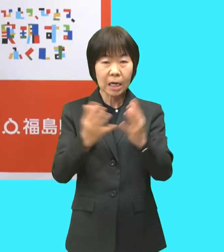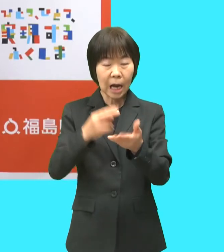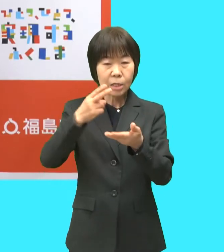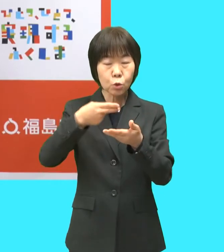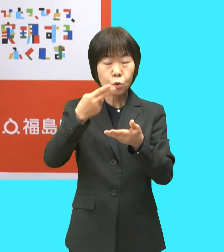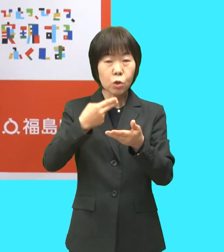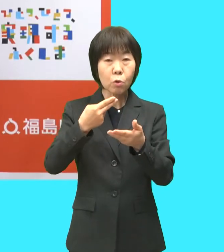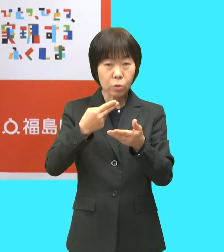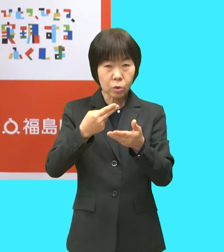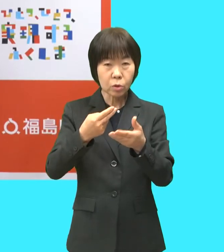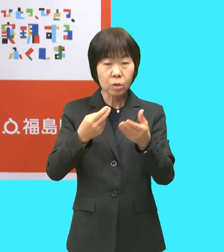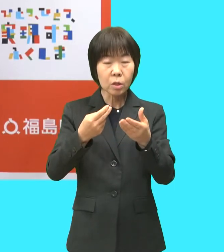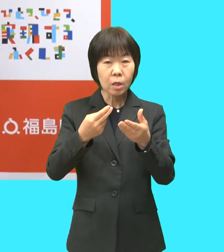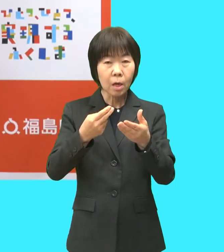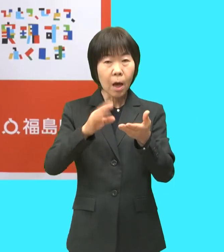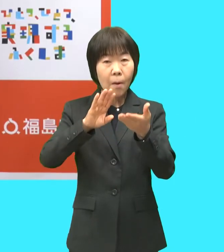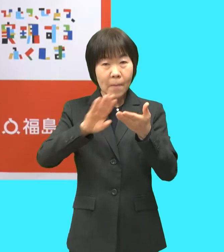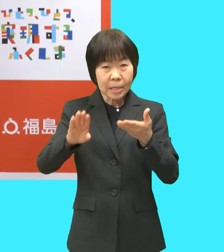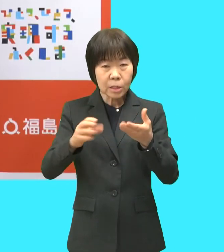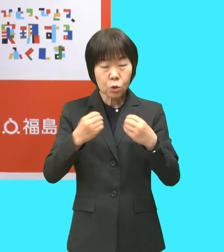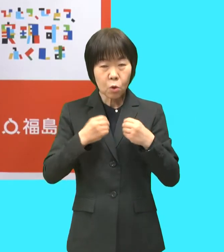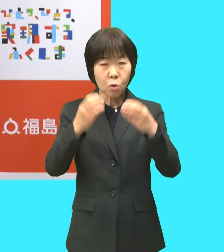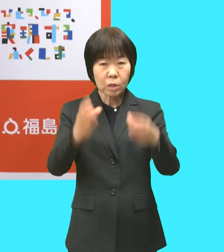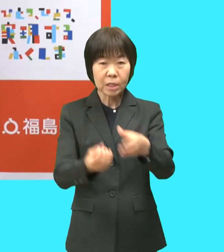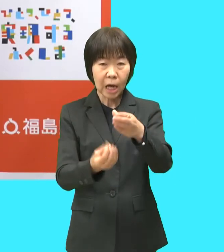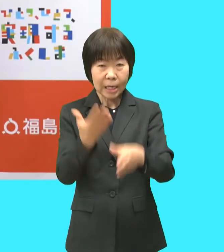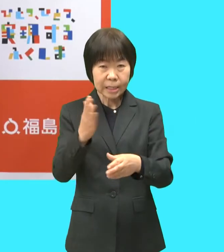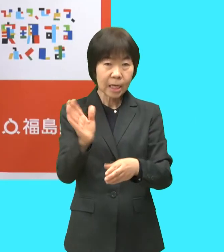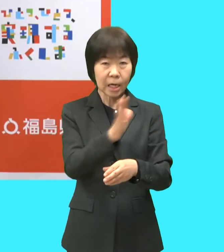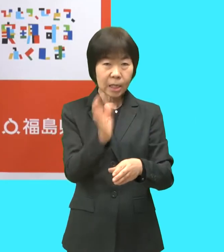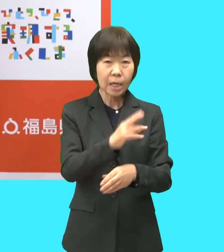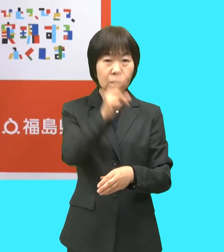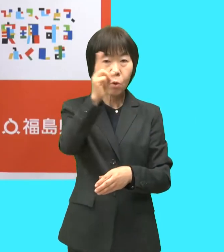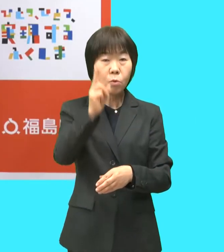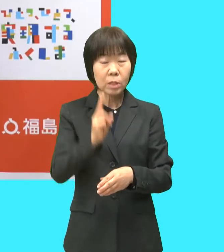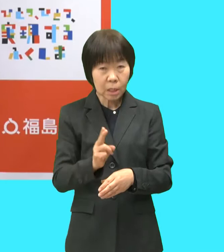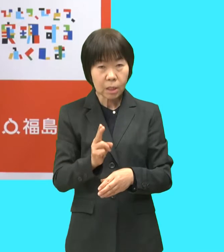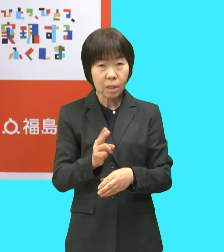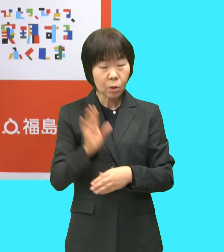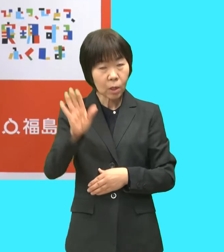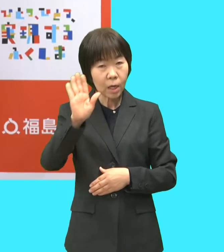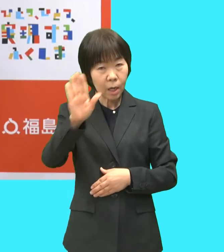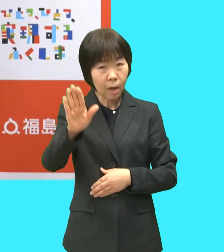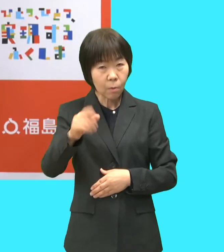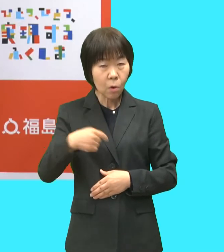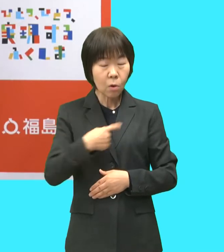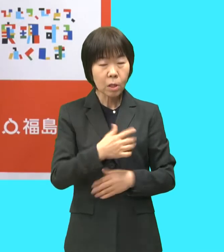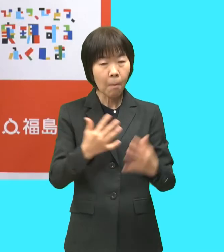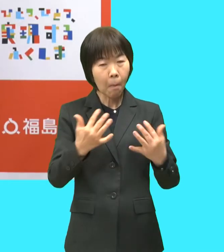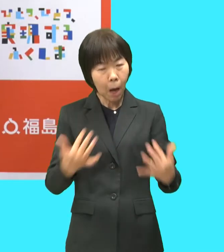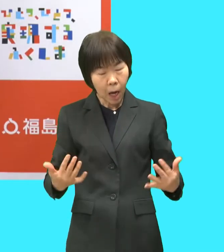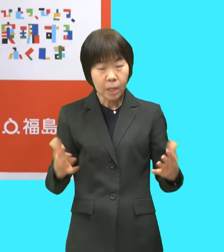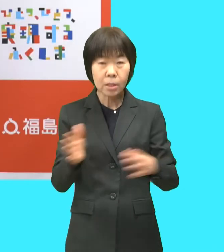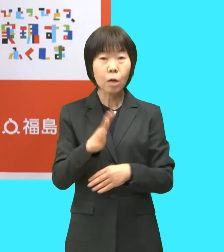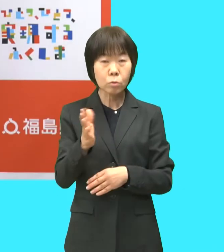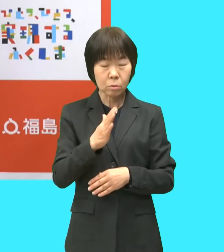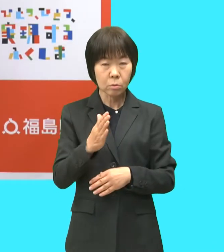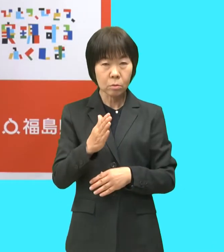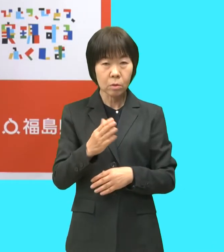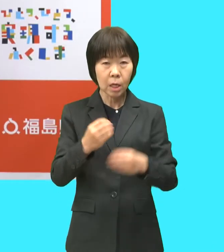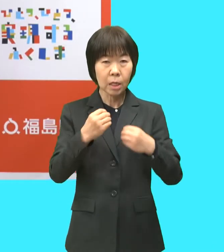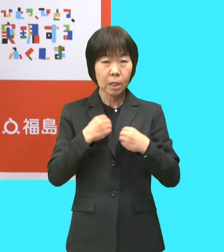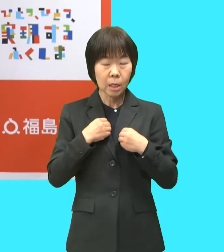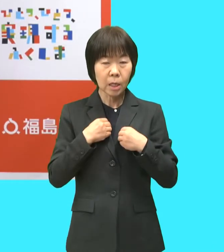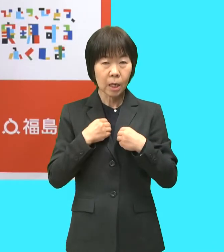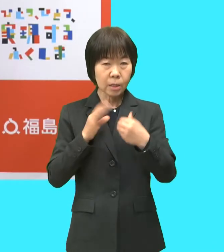別の新しいクラスターが発生することがないよう、これからも気を緩めることなく感染防止